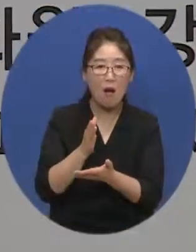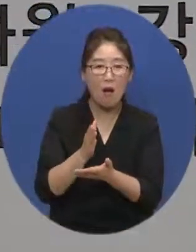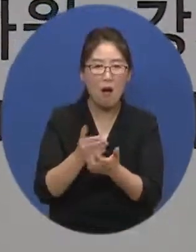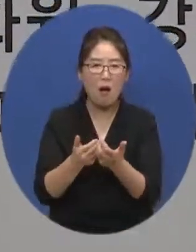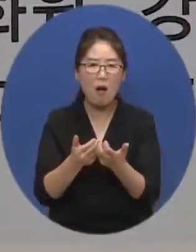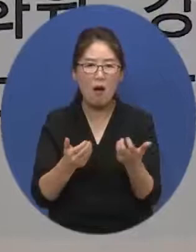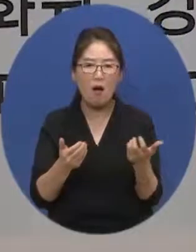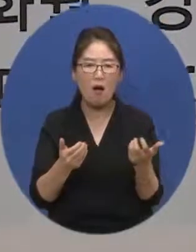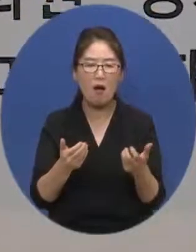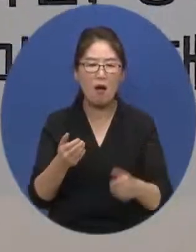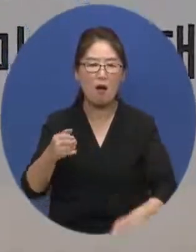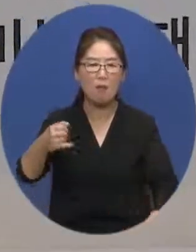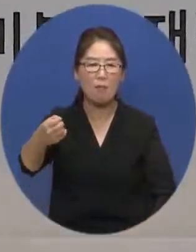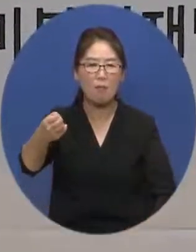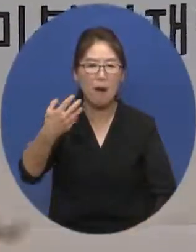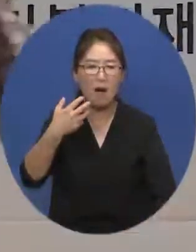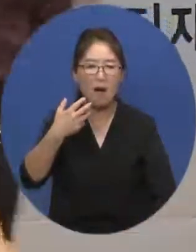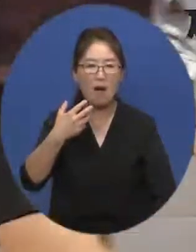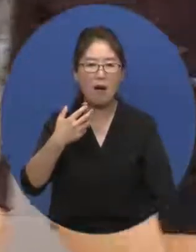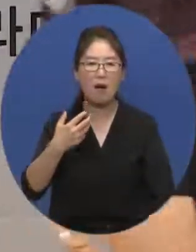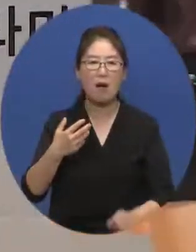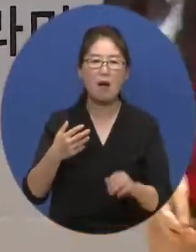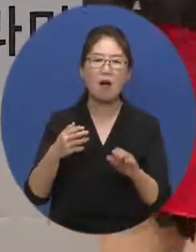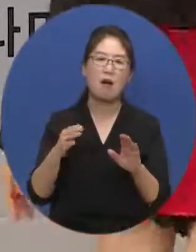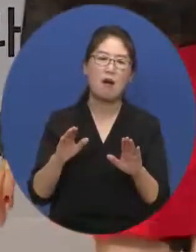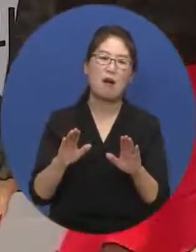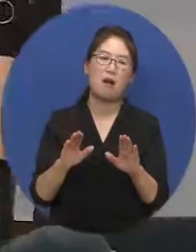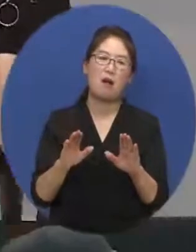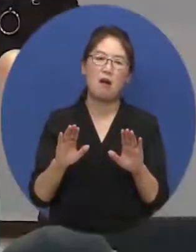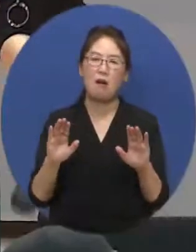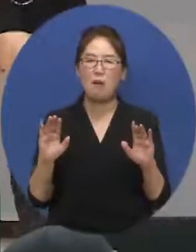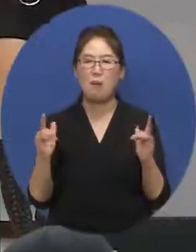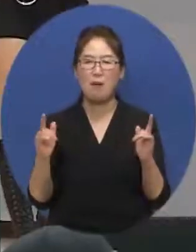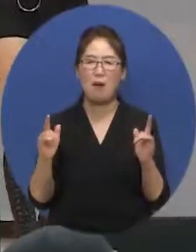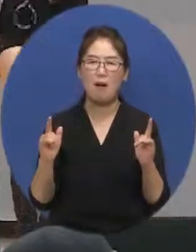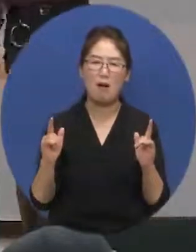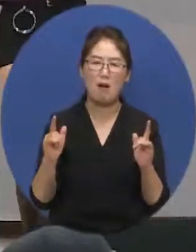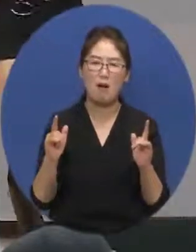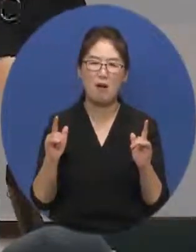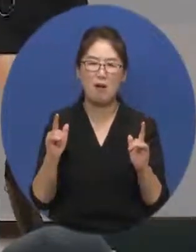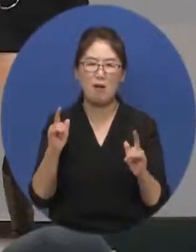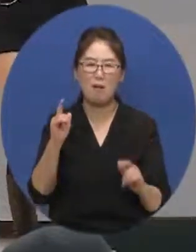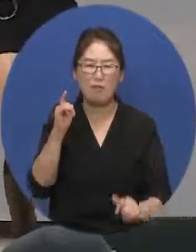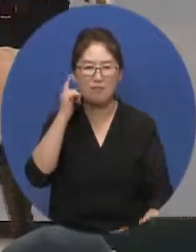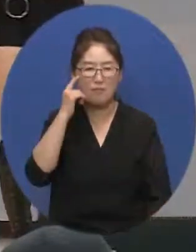그 말 한마 아니라 말하고 싶던 말